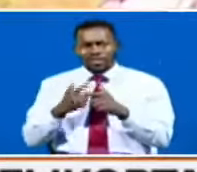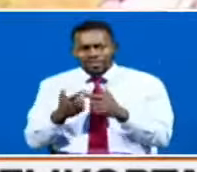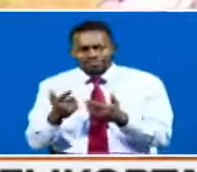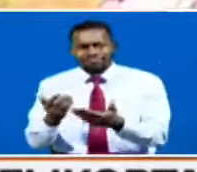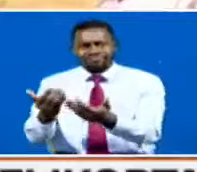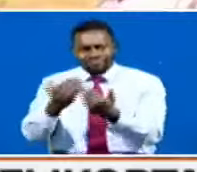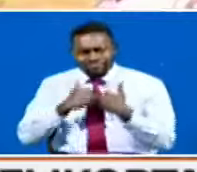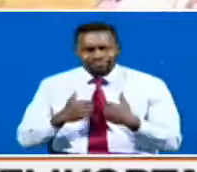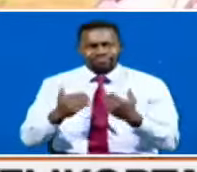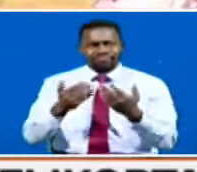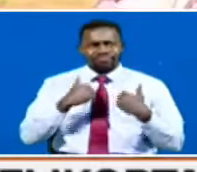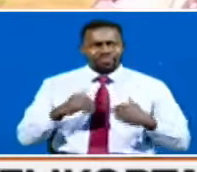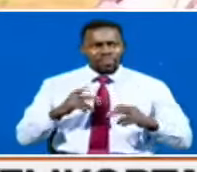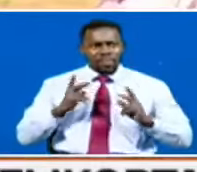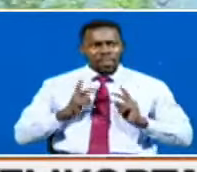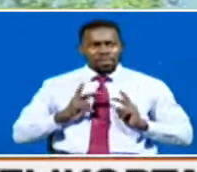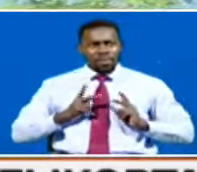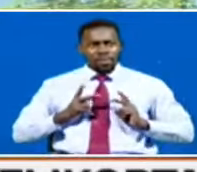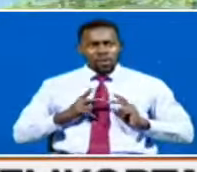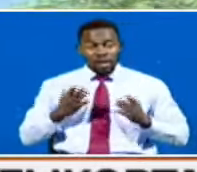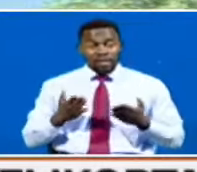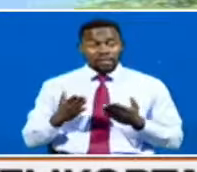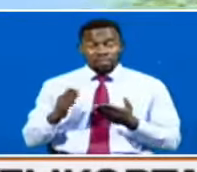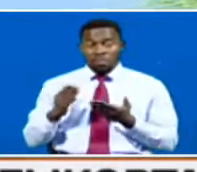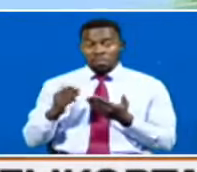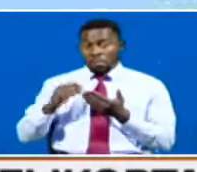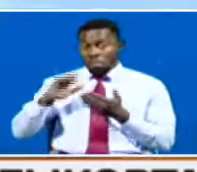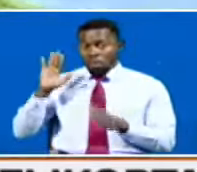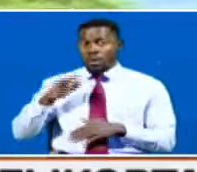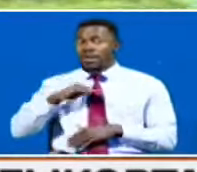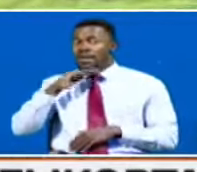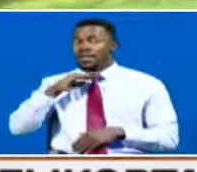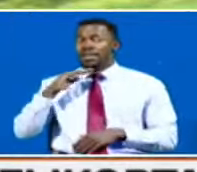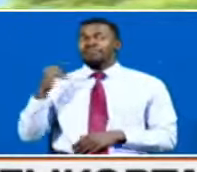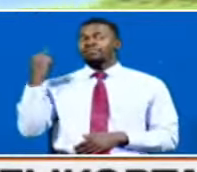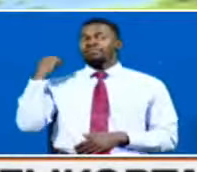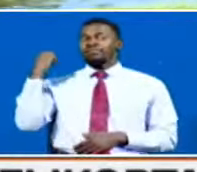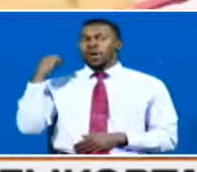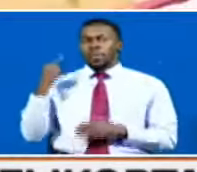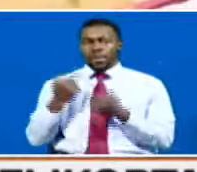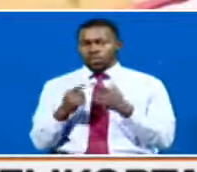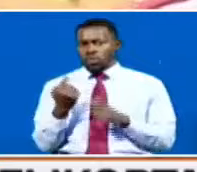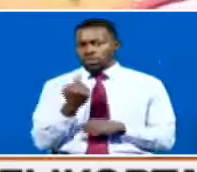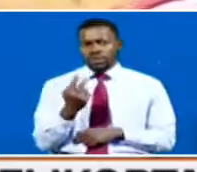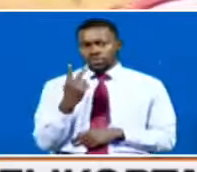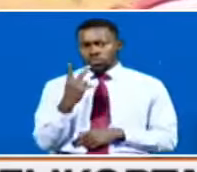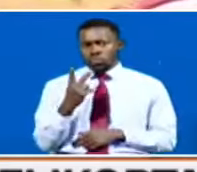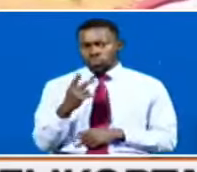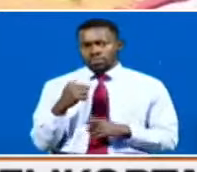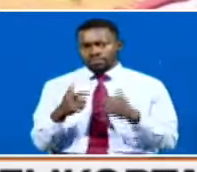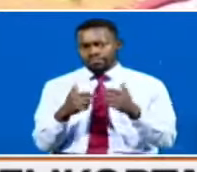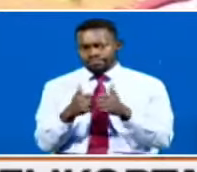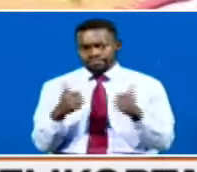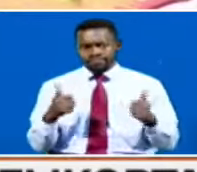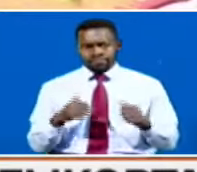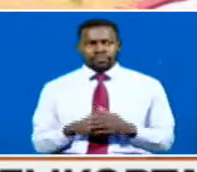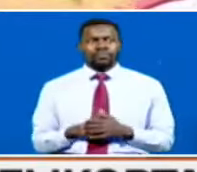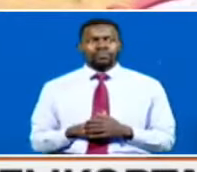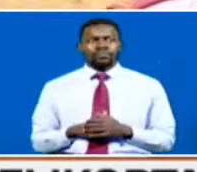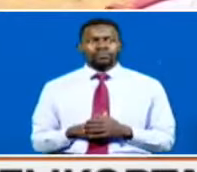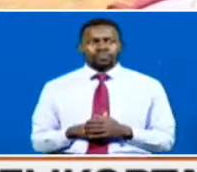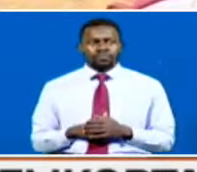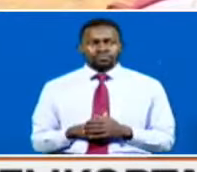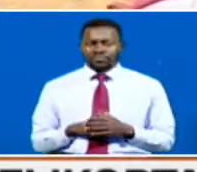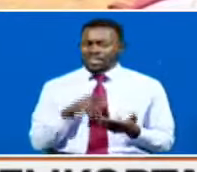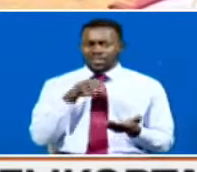ni walikuwa bado wanapona kidogo lakini kufika chini wanakufa. Kwa wili ndio walikuwa wana survive. Hali yao ilikuwa namna gani? Mili ilikuwa kwenye hali yao